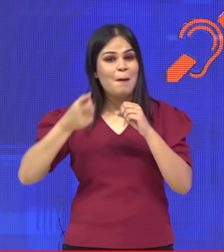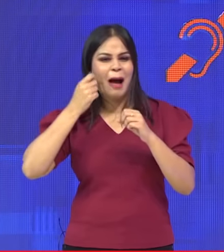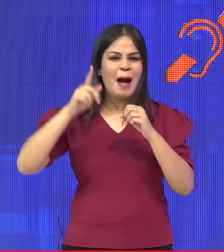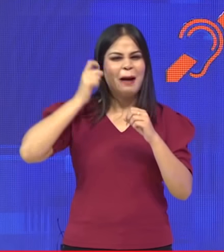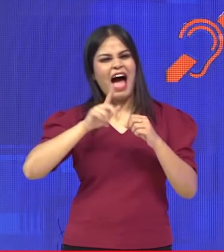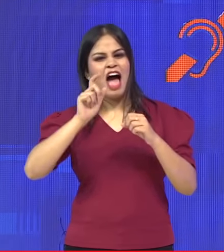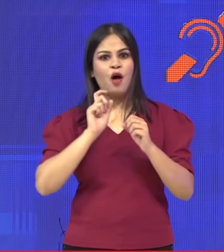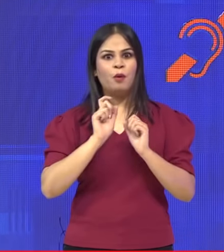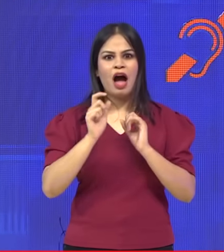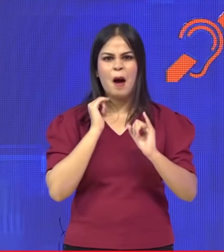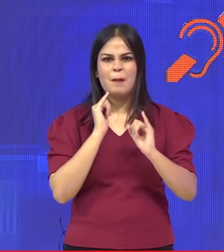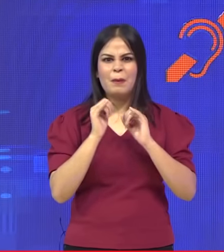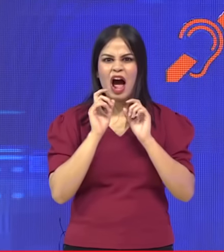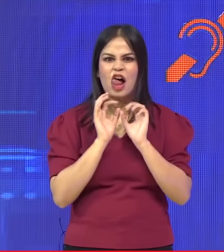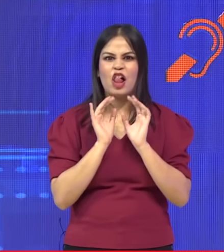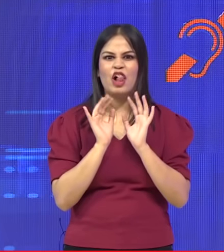क्या इतिहास